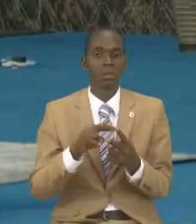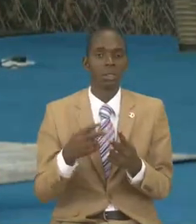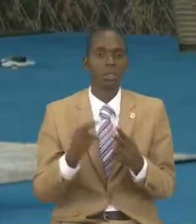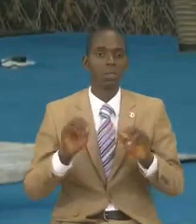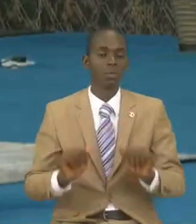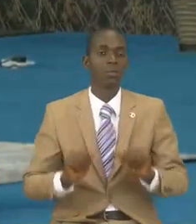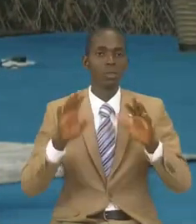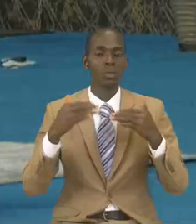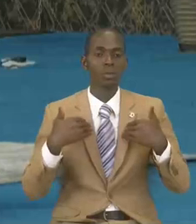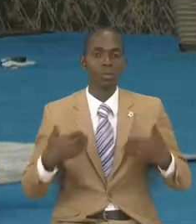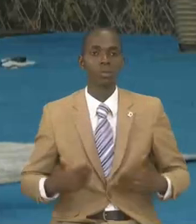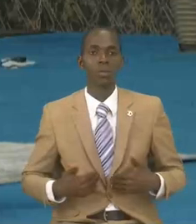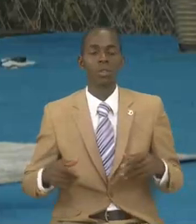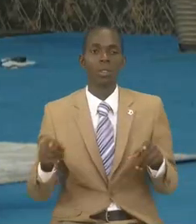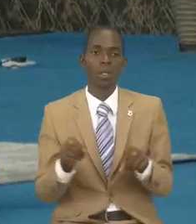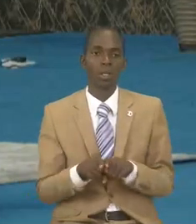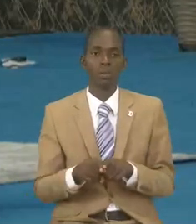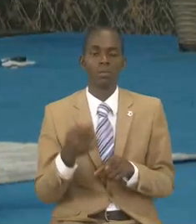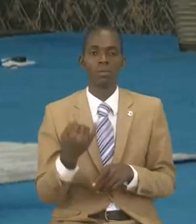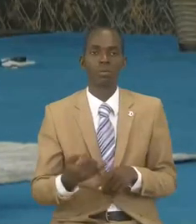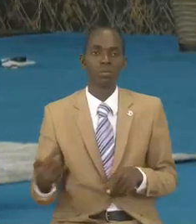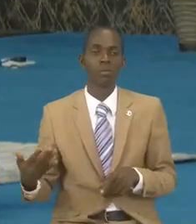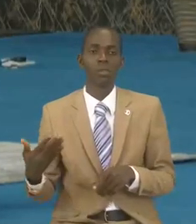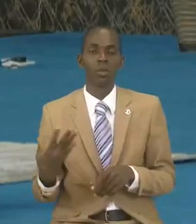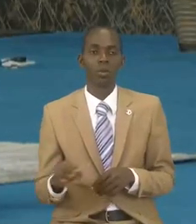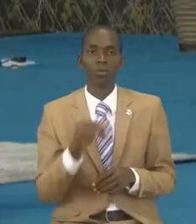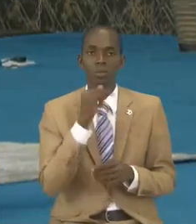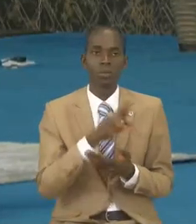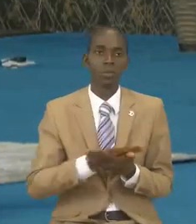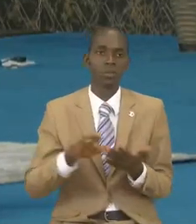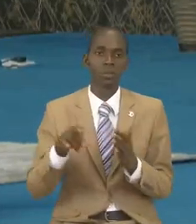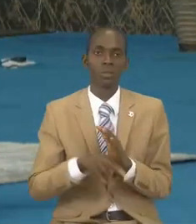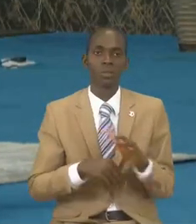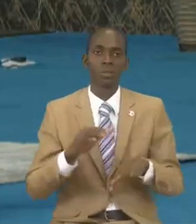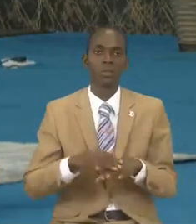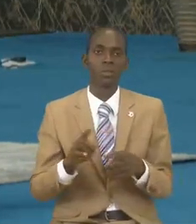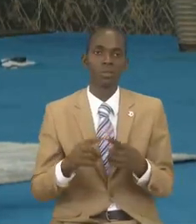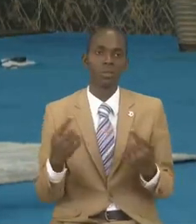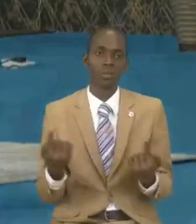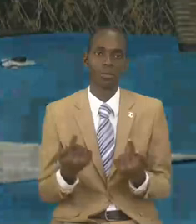Ne livrez pas vos membres au péché comme des instruments d'iniquité.